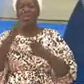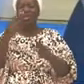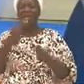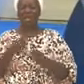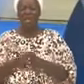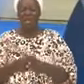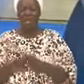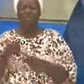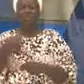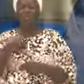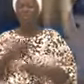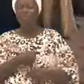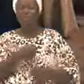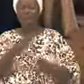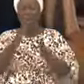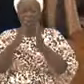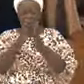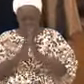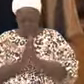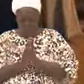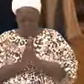nous prions